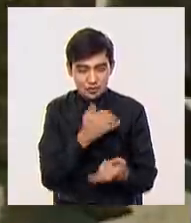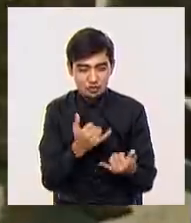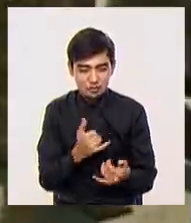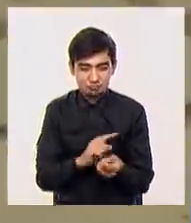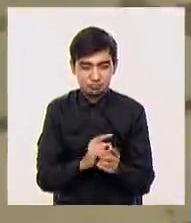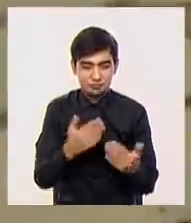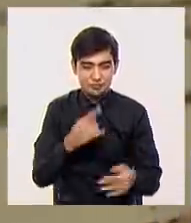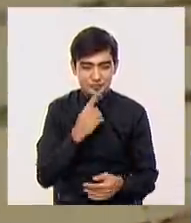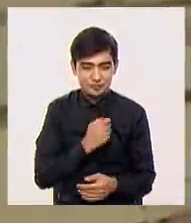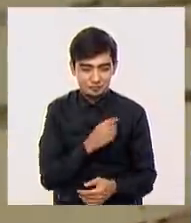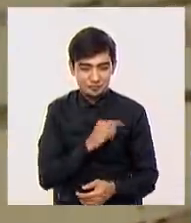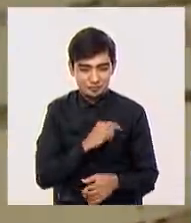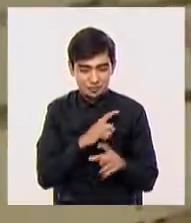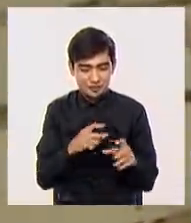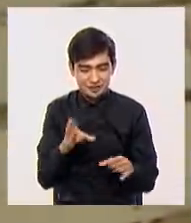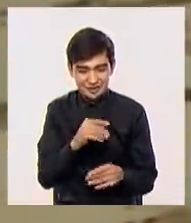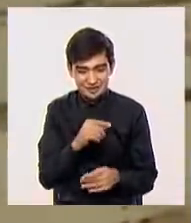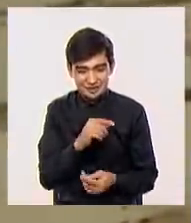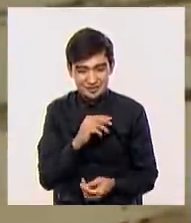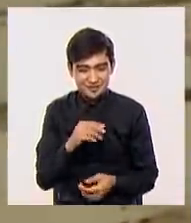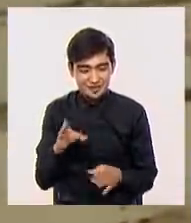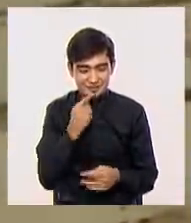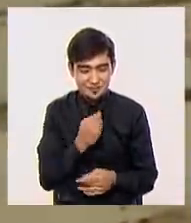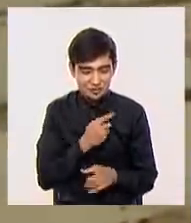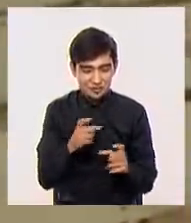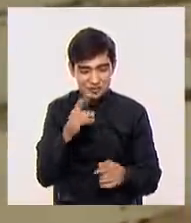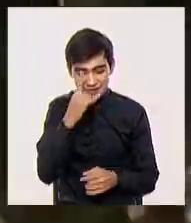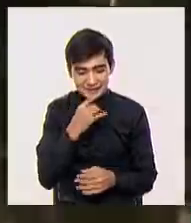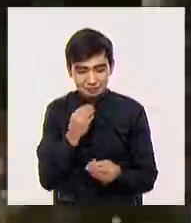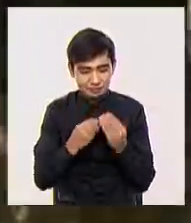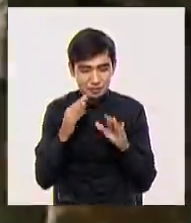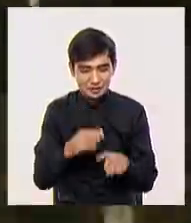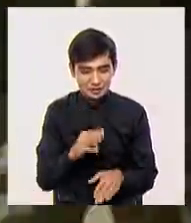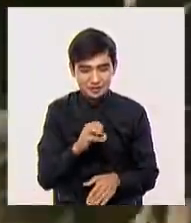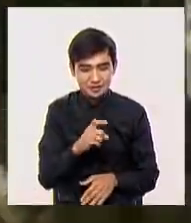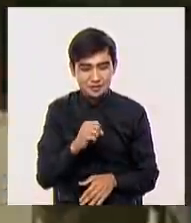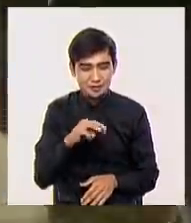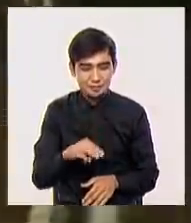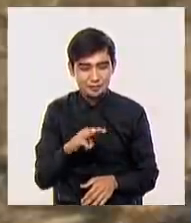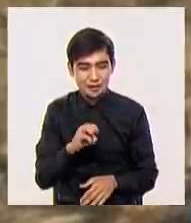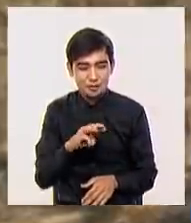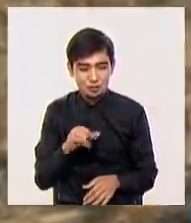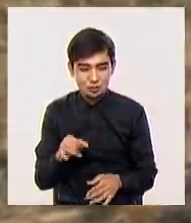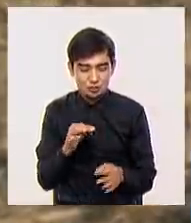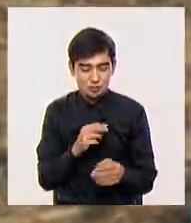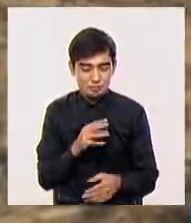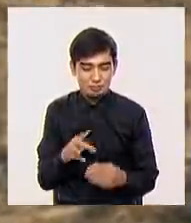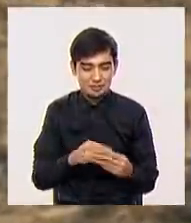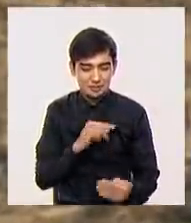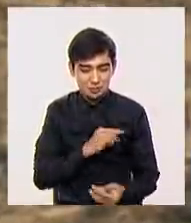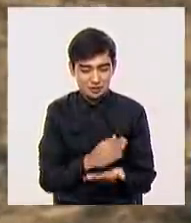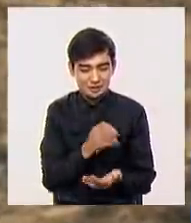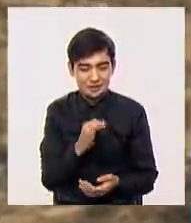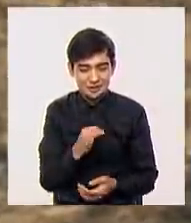Қазір әскердегі азаматтар тамағының құнарлығын жақсарту мақсатында Қазақ тағамтану академиясымен бірге жұмыстар жүргізіліп жатыр.